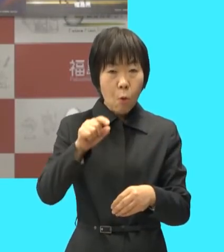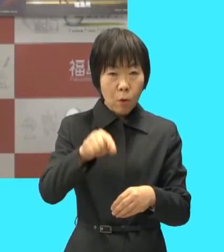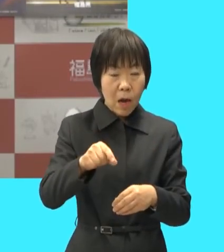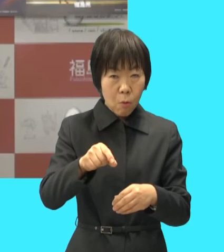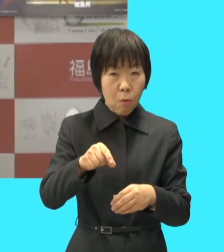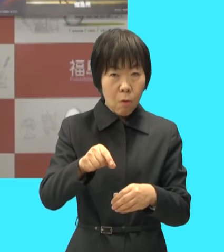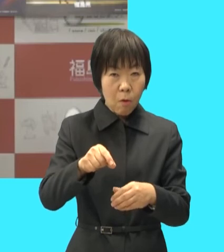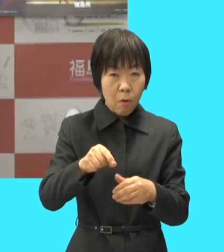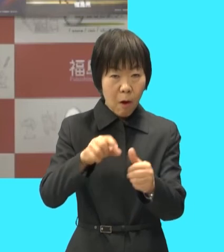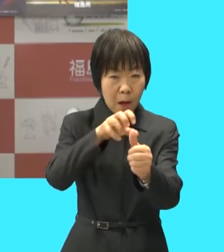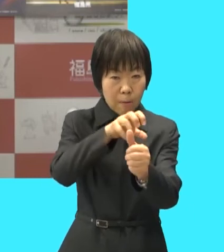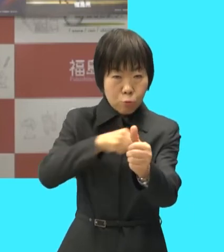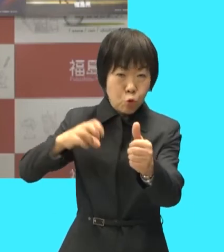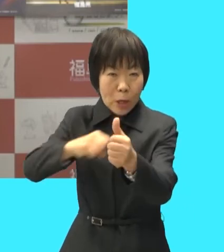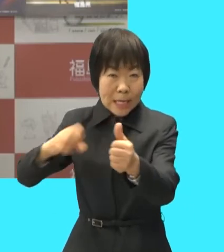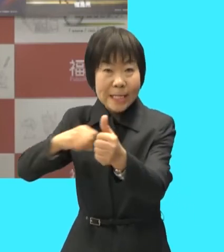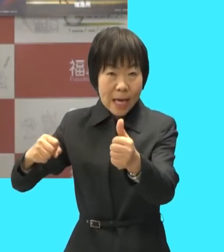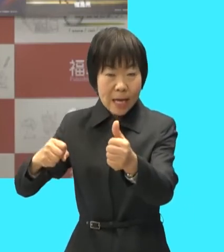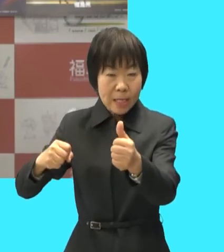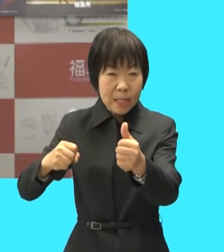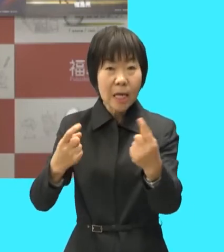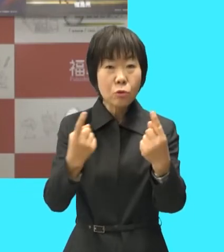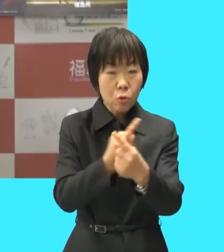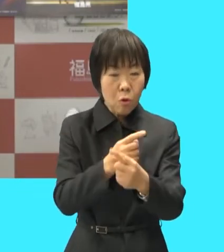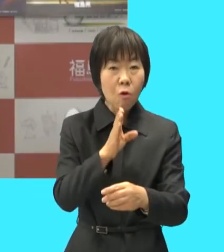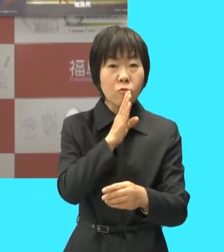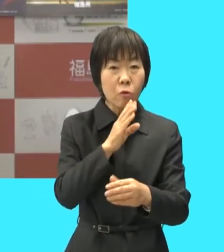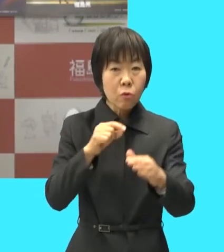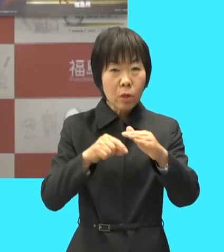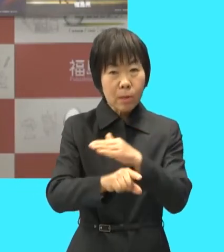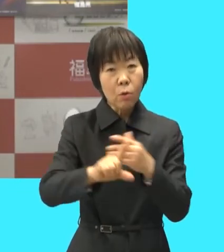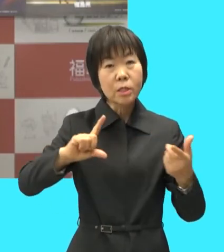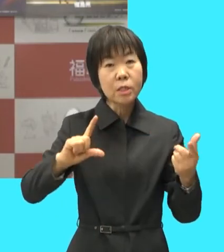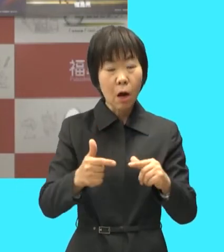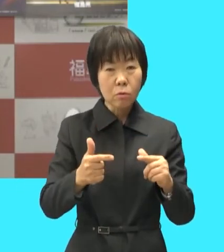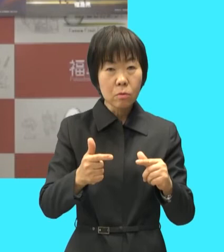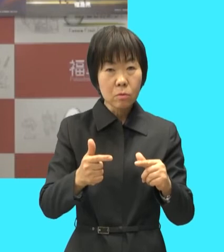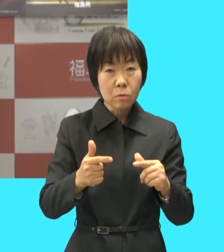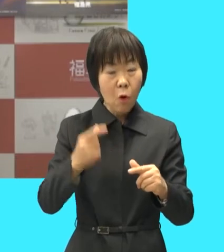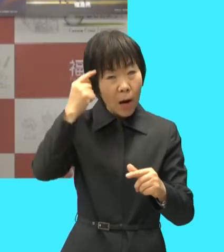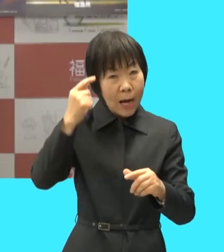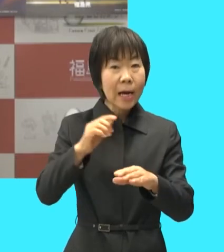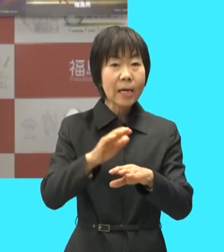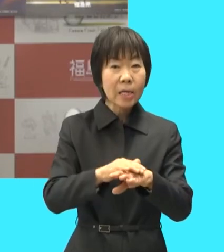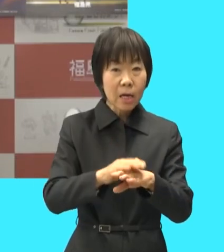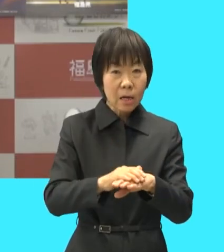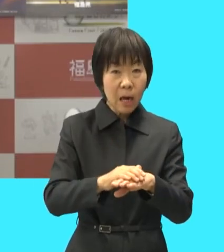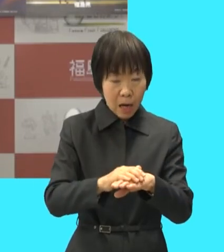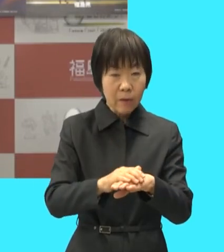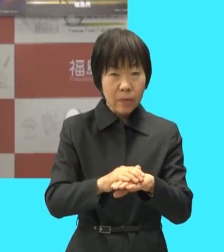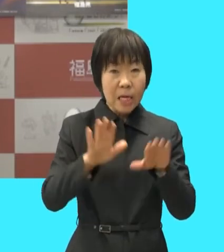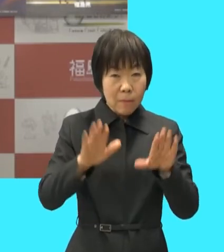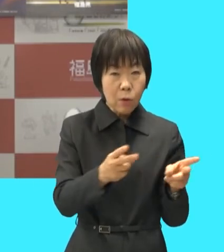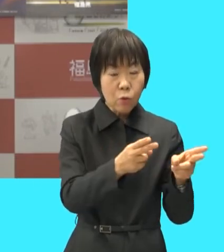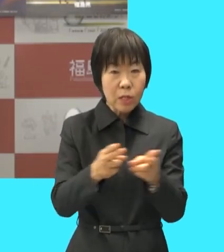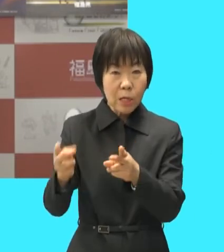分取り合戦のようになってしまうと、やはり本来の意味を壊しかねないという観点から、今の一定の制度の